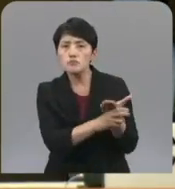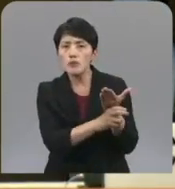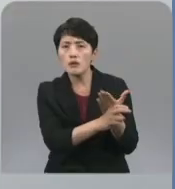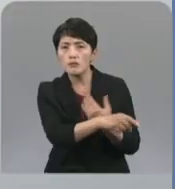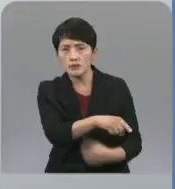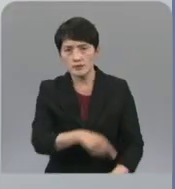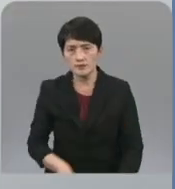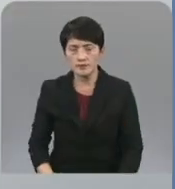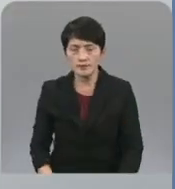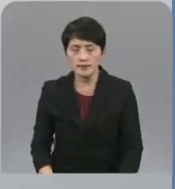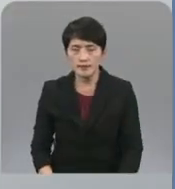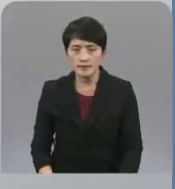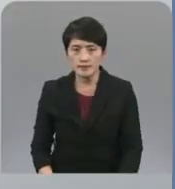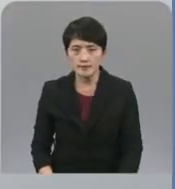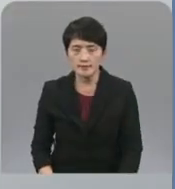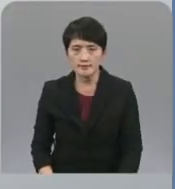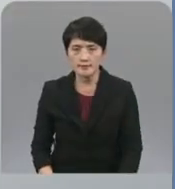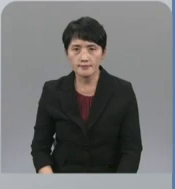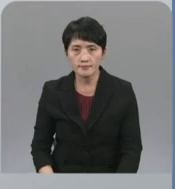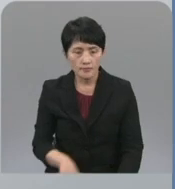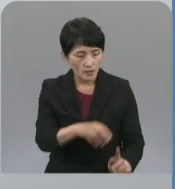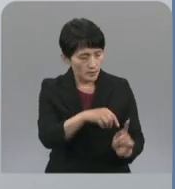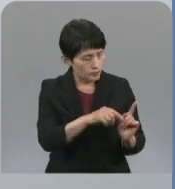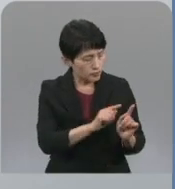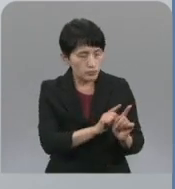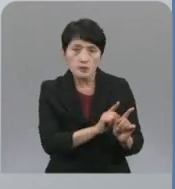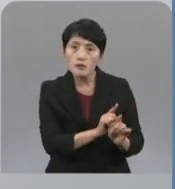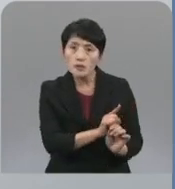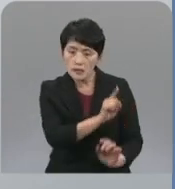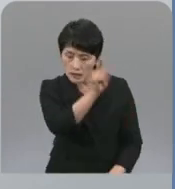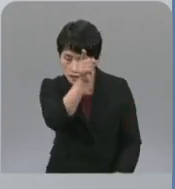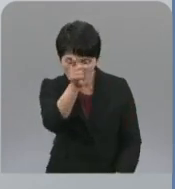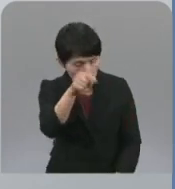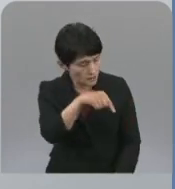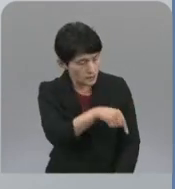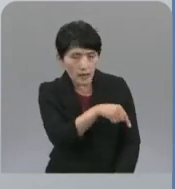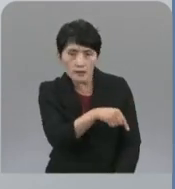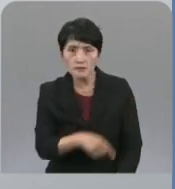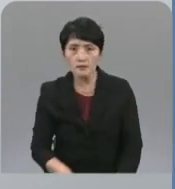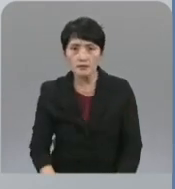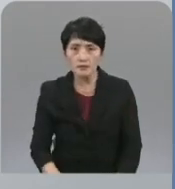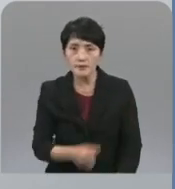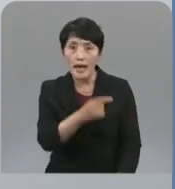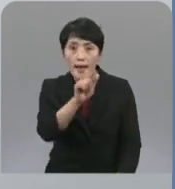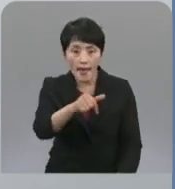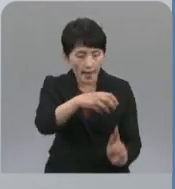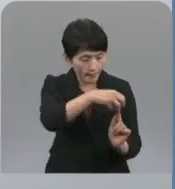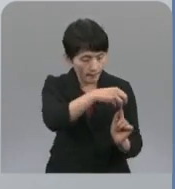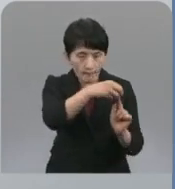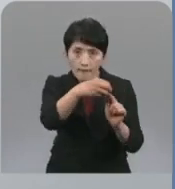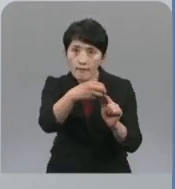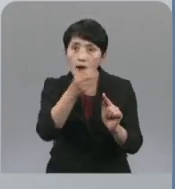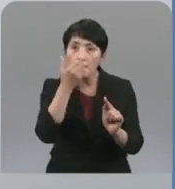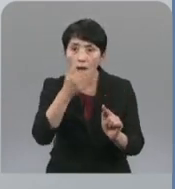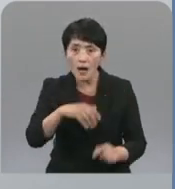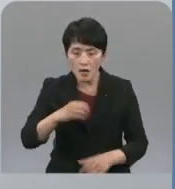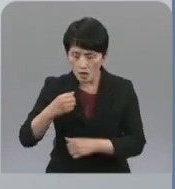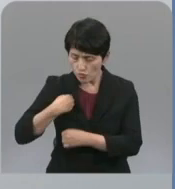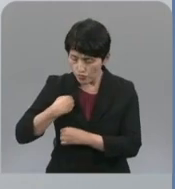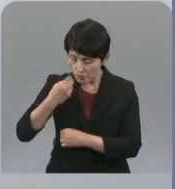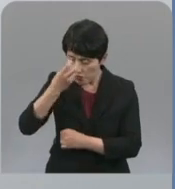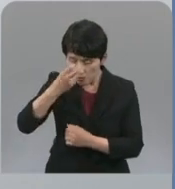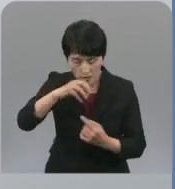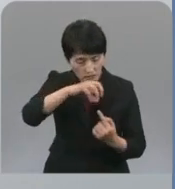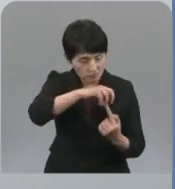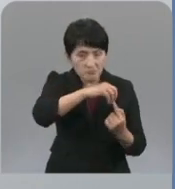خلال اجتماع لمجموعه العمل مفتوحه العضويه التابعه للامم المتحده بشان امن الفضاء